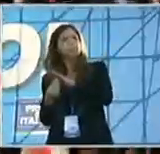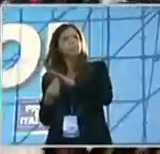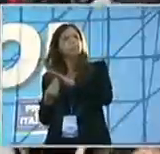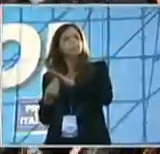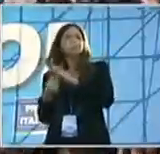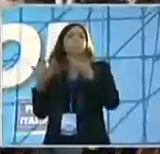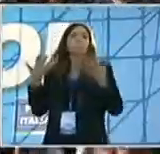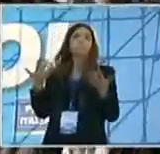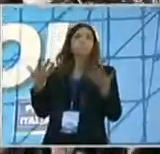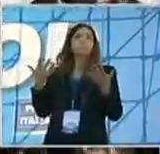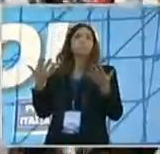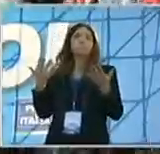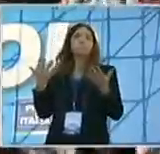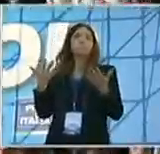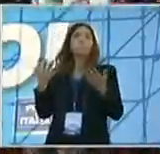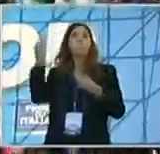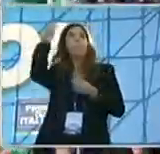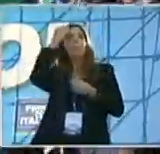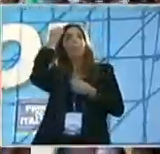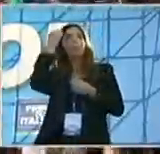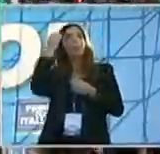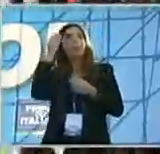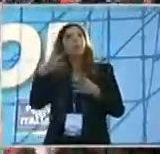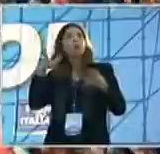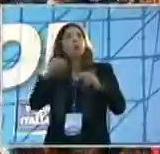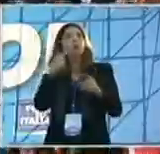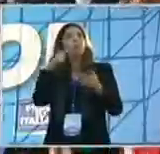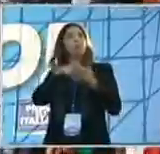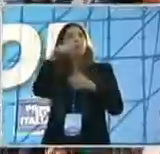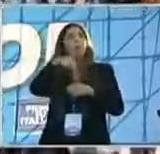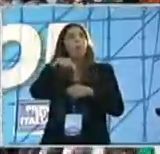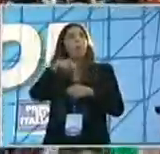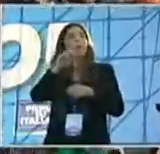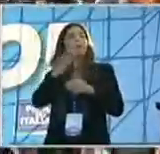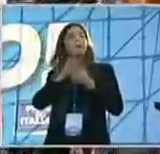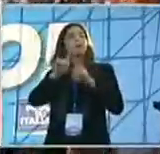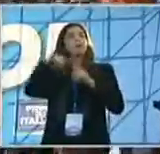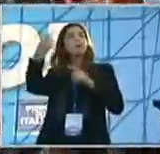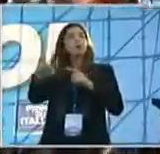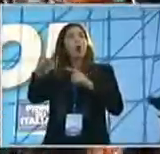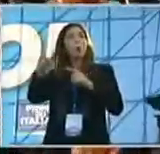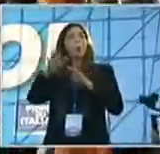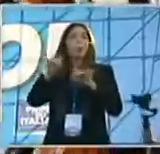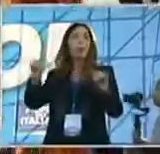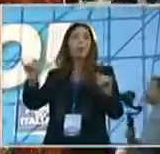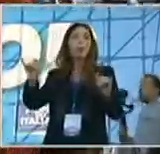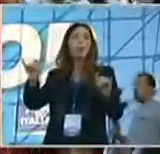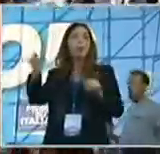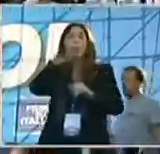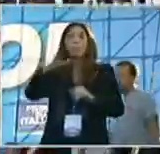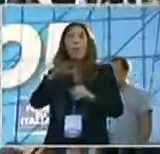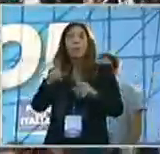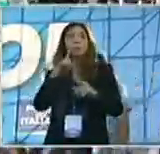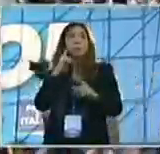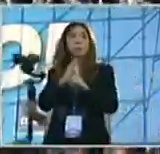non pensavo davvero di dover tornare qui 13 anni dopo nella stessa piazza per